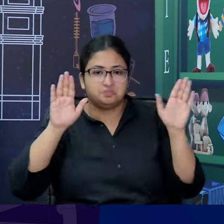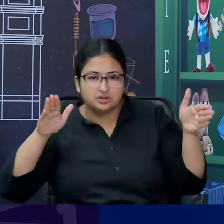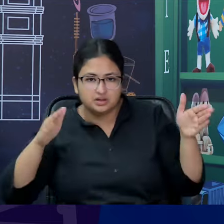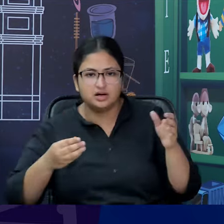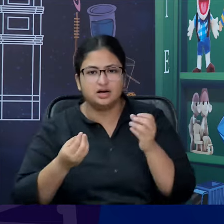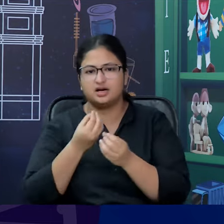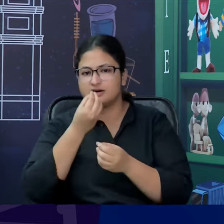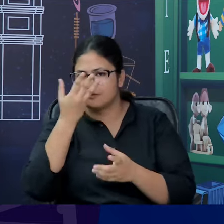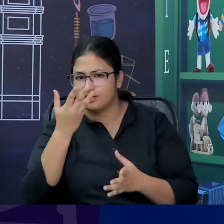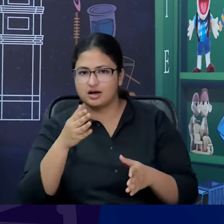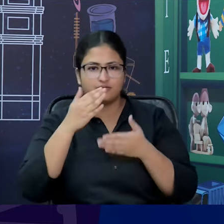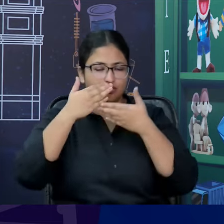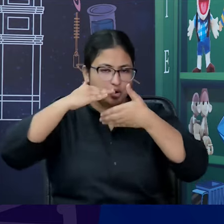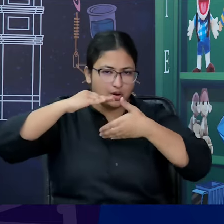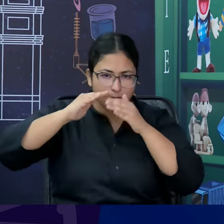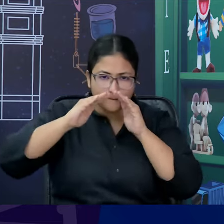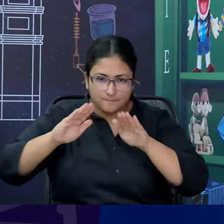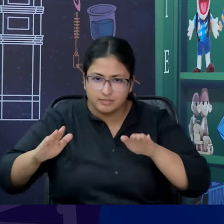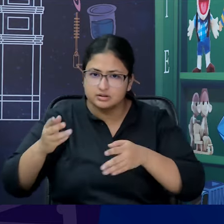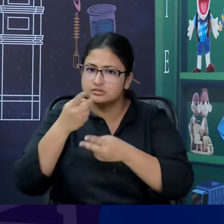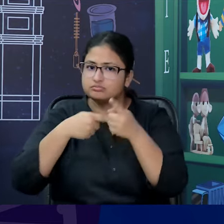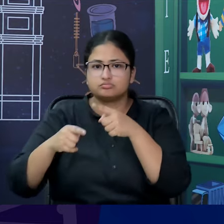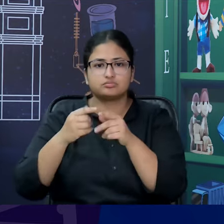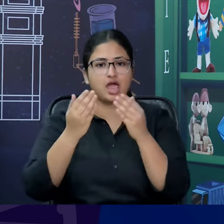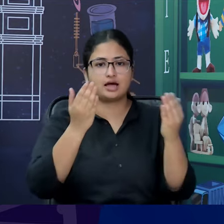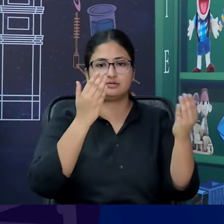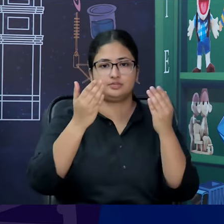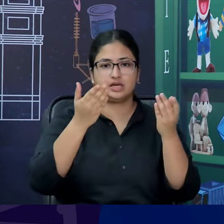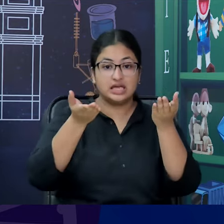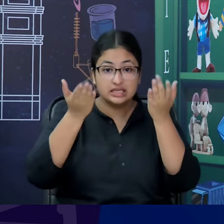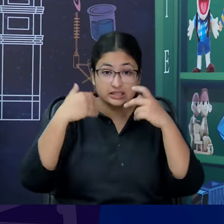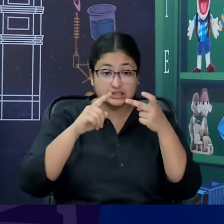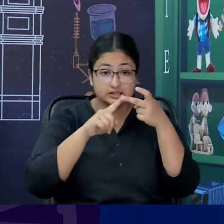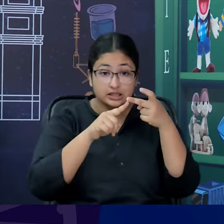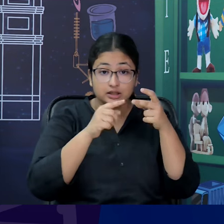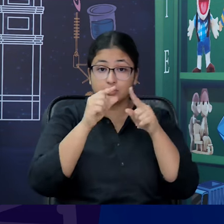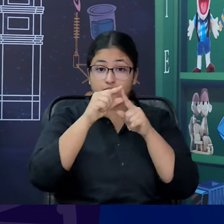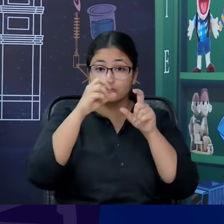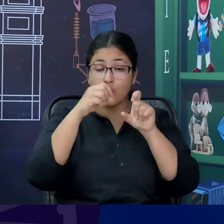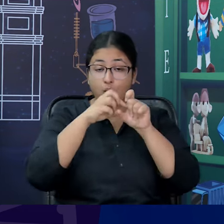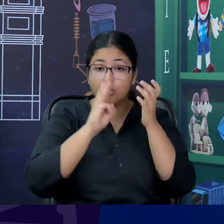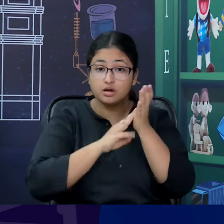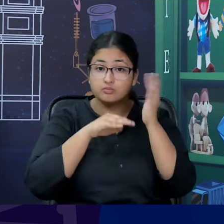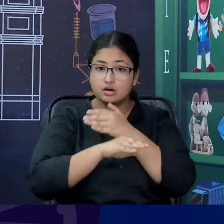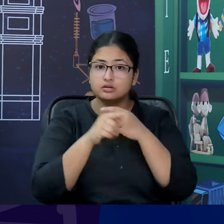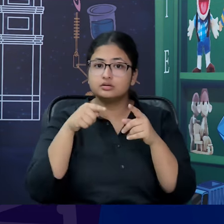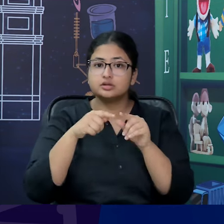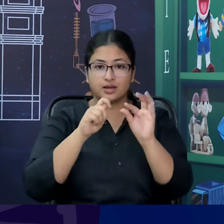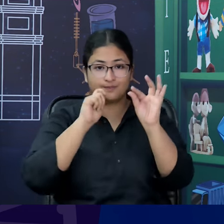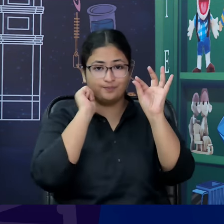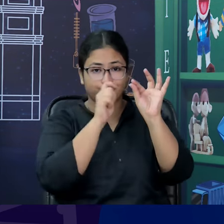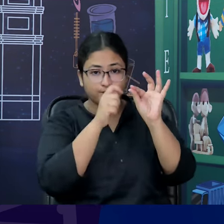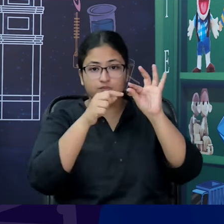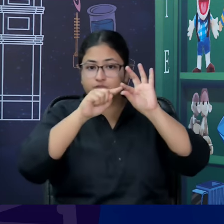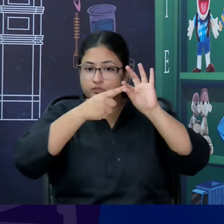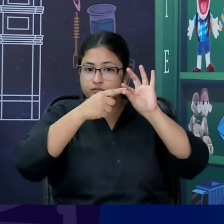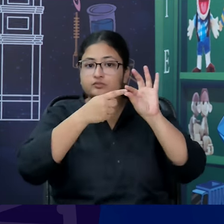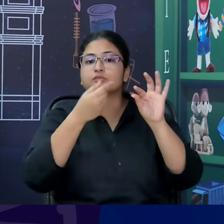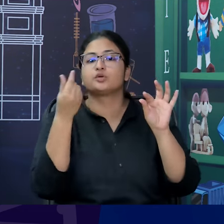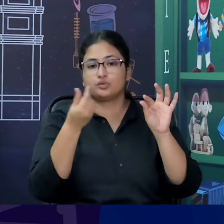बनाई जाए आप कविता के लिए किन्हीं भी प्रतीकों का इस्तेमाल कर सकते हैं हम महावीर प्रसाद द्विवेदी ने कहा था कि